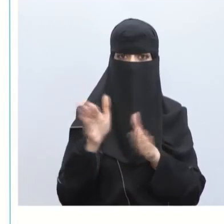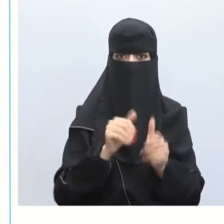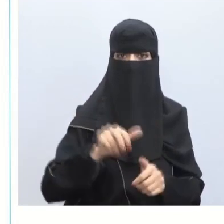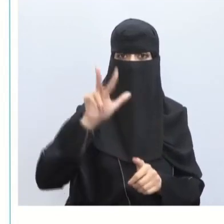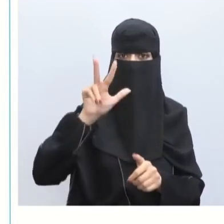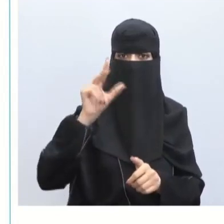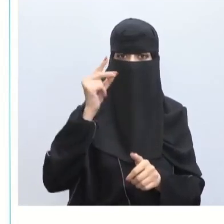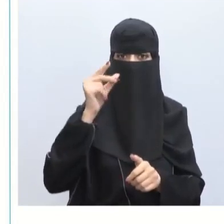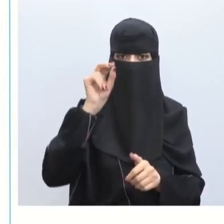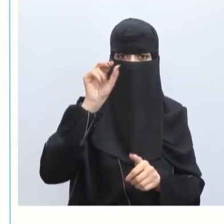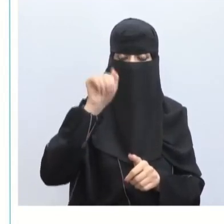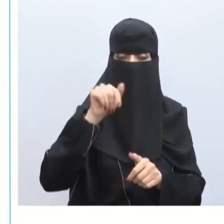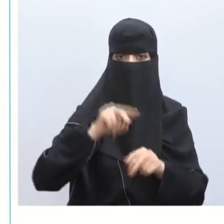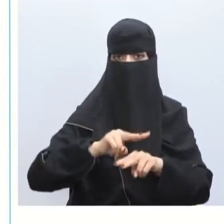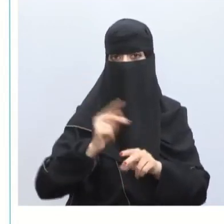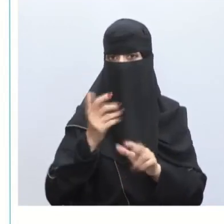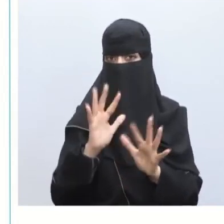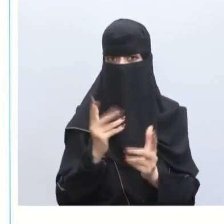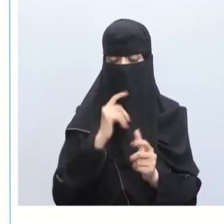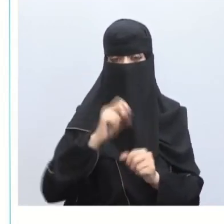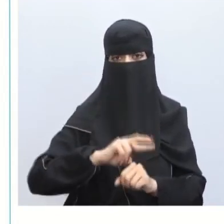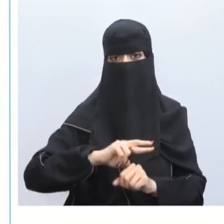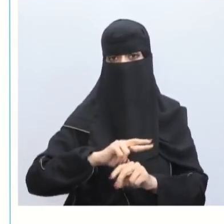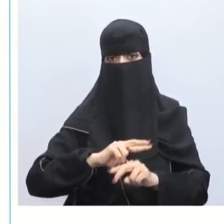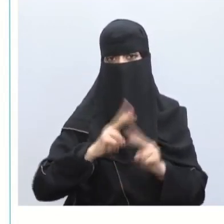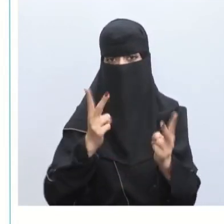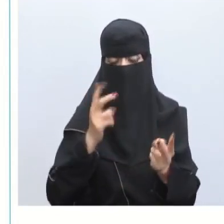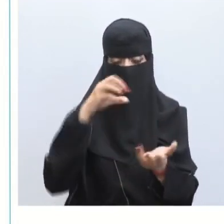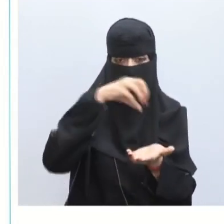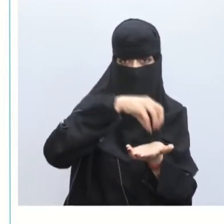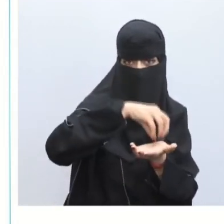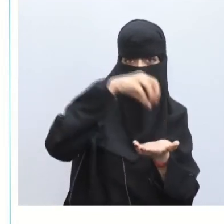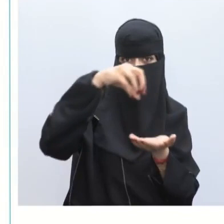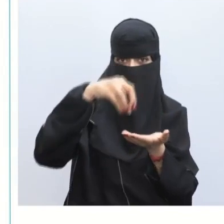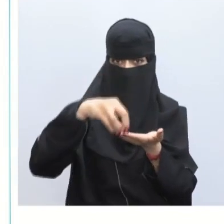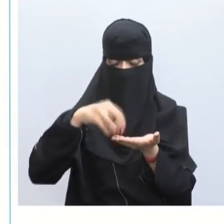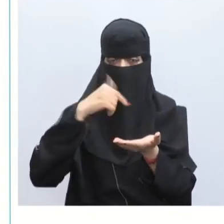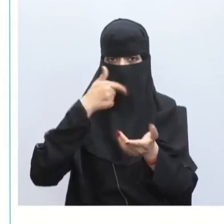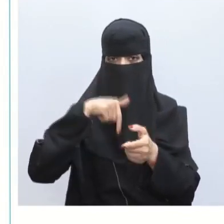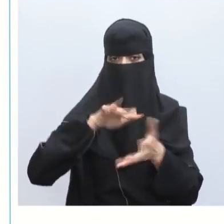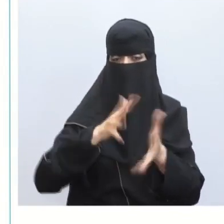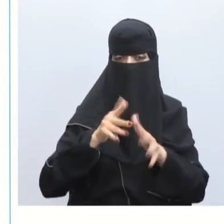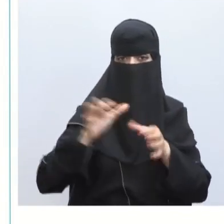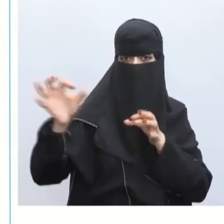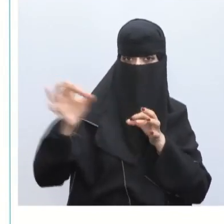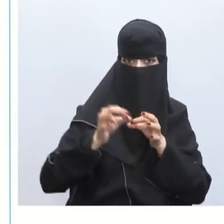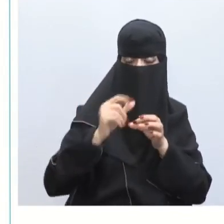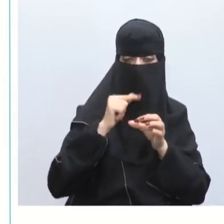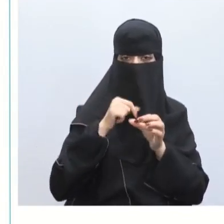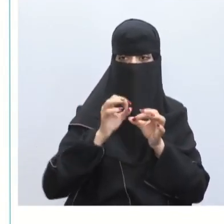يختلف من مكان الى اخر على حسب قرب هذا المكان او بعده من